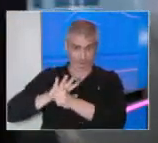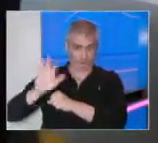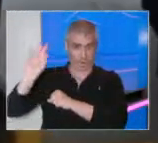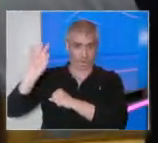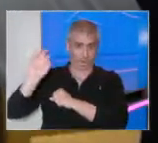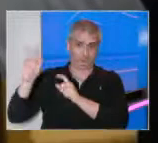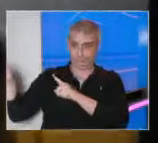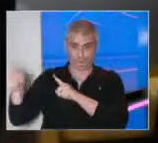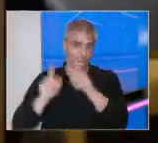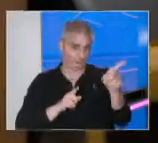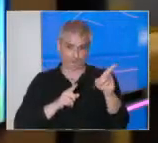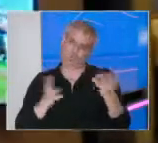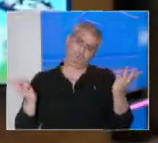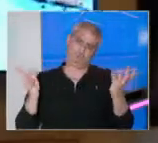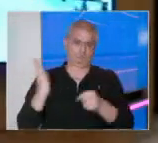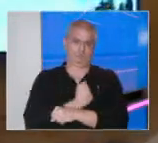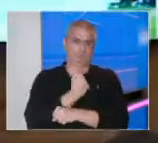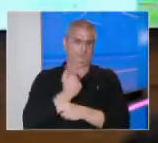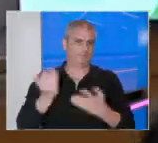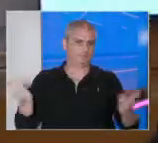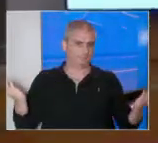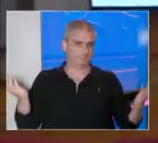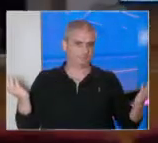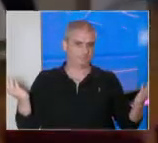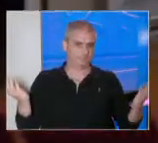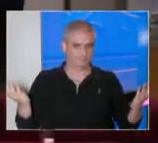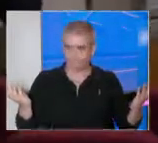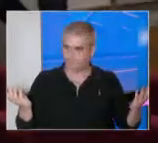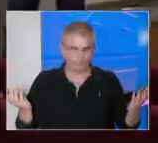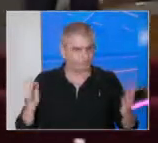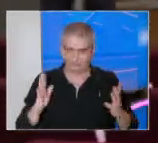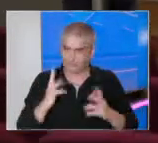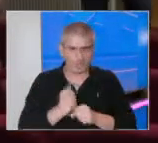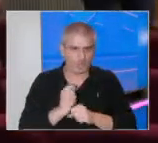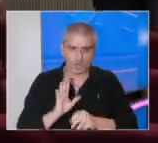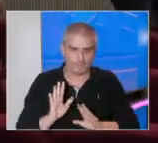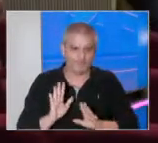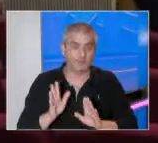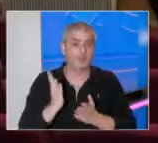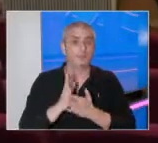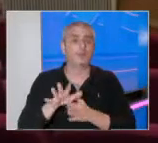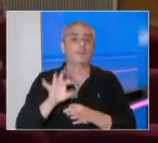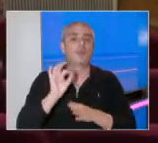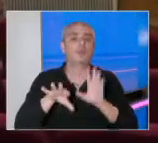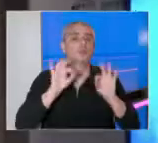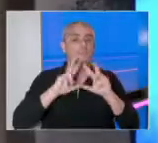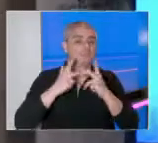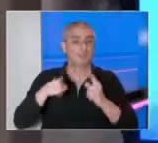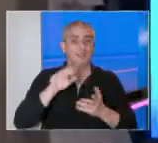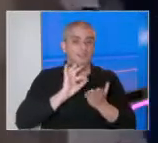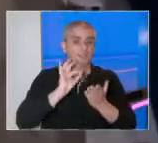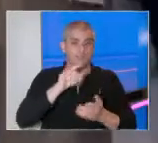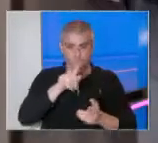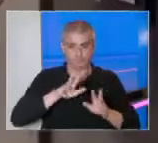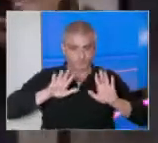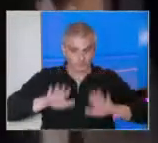לצד כזה של המפה או לצד אחר של המפה, אז יופי, הדברים נעשים. זה לא עובד ככה. בחרנו את נבחרי הציבור בשביל שישבו